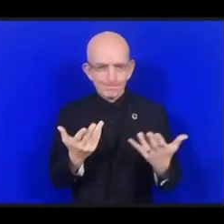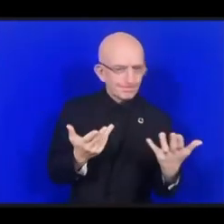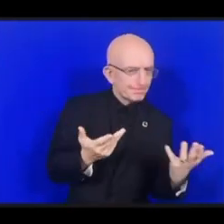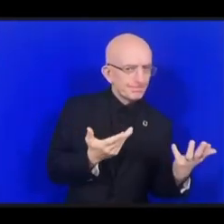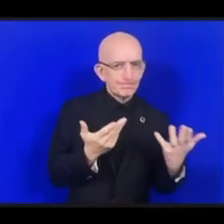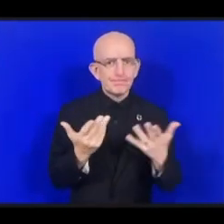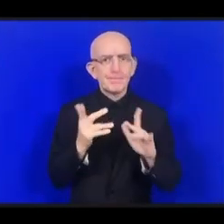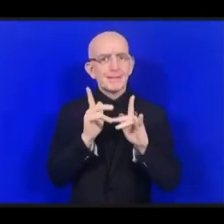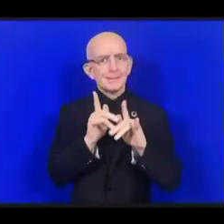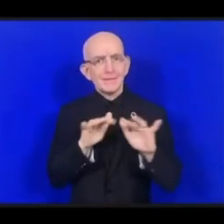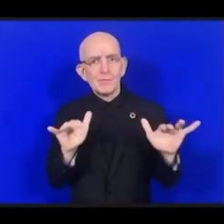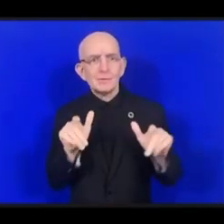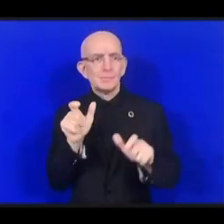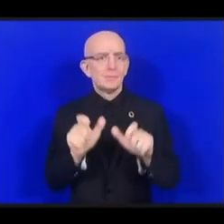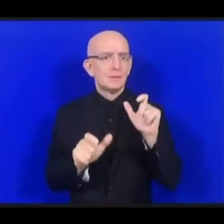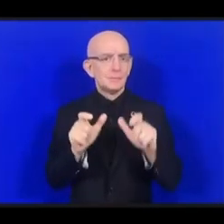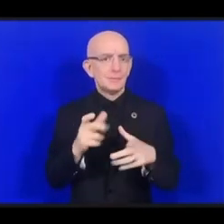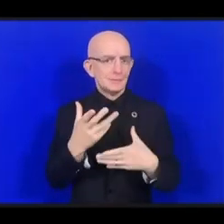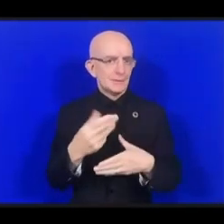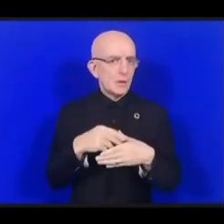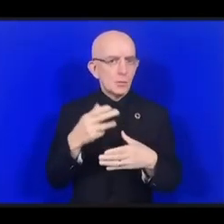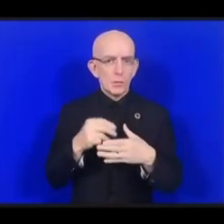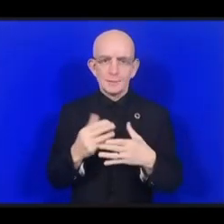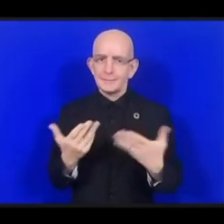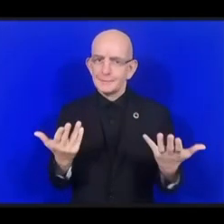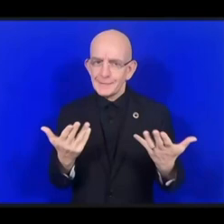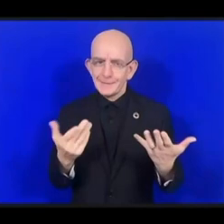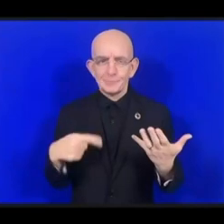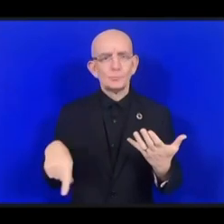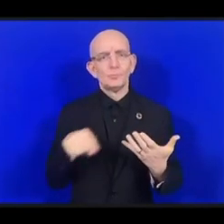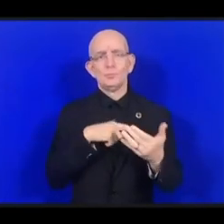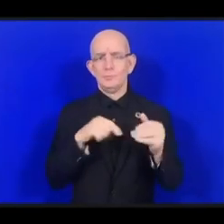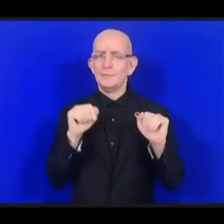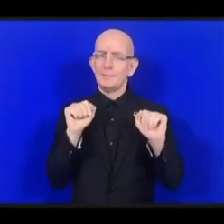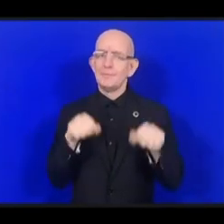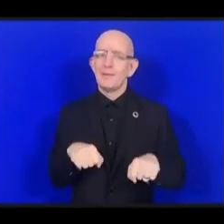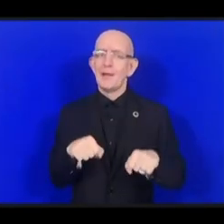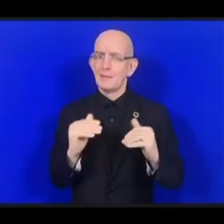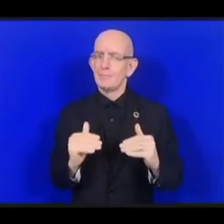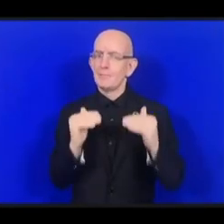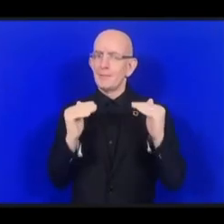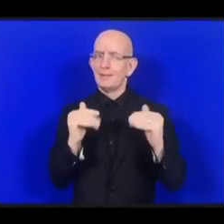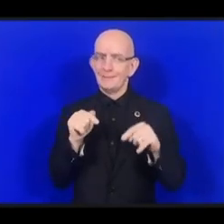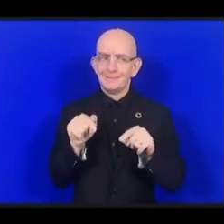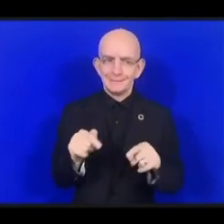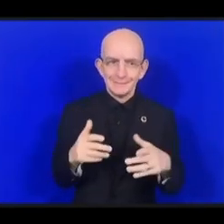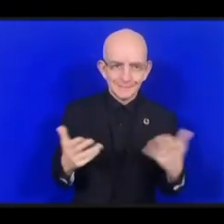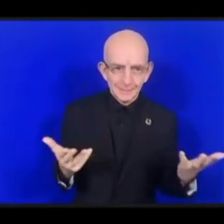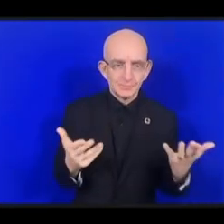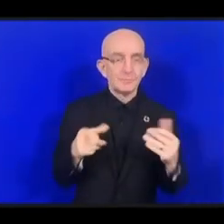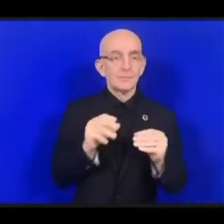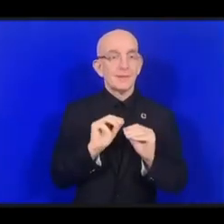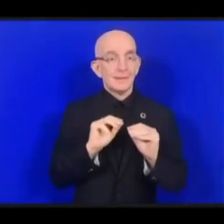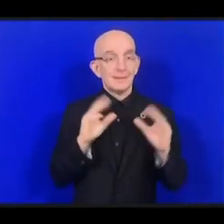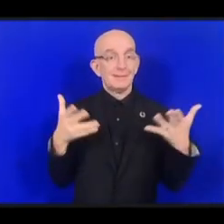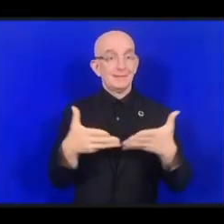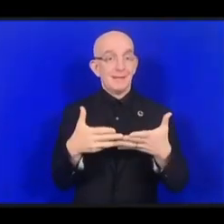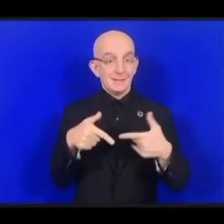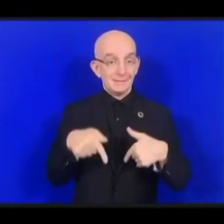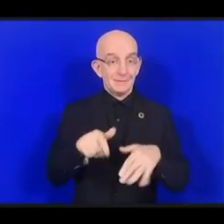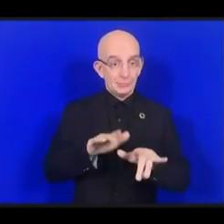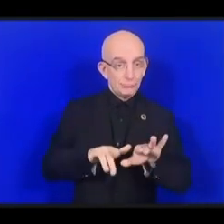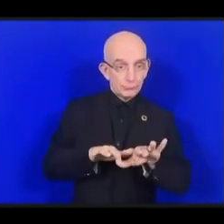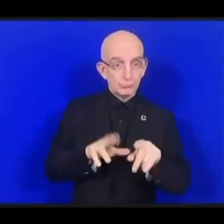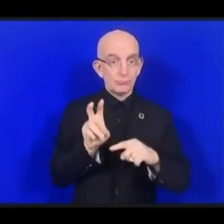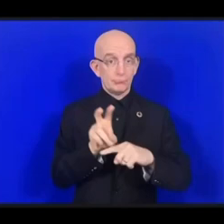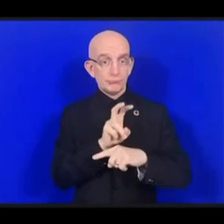よくしなければいけないと思いますigfやインターネットガバナンスにおいての多様性は重要ですまた私たちの